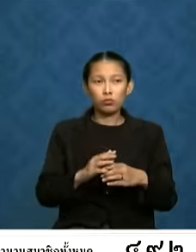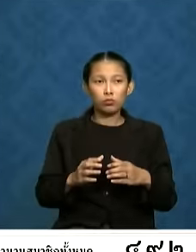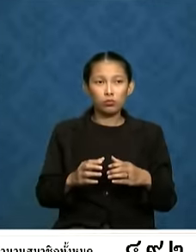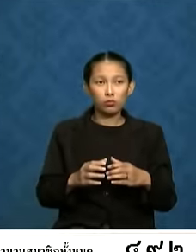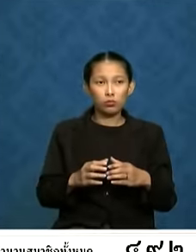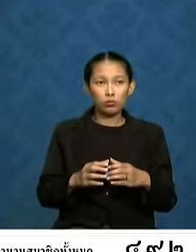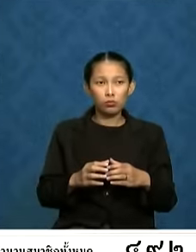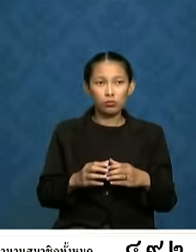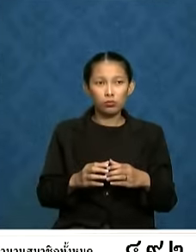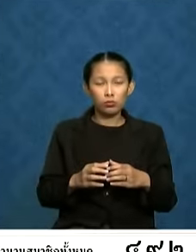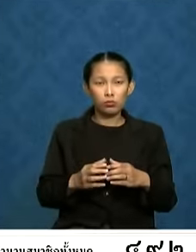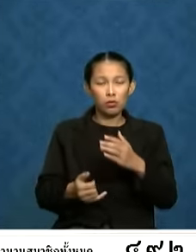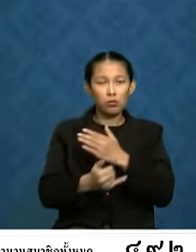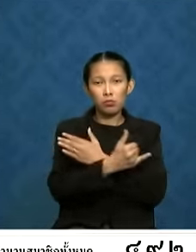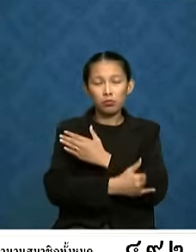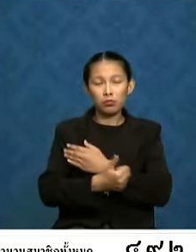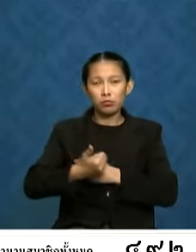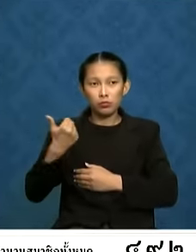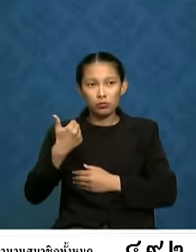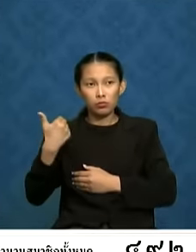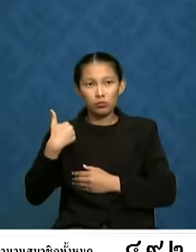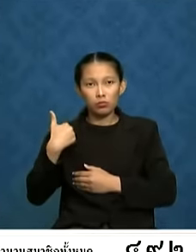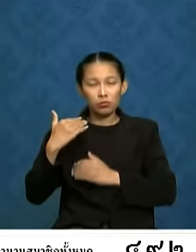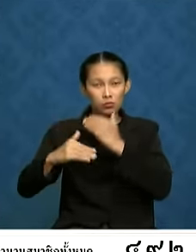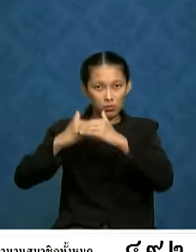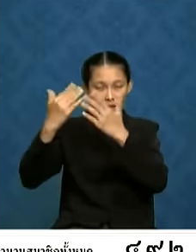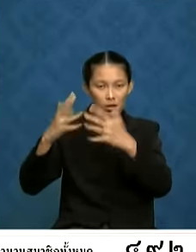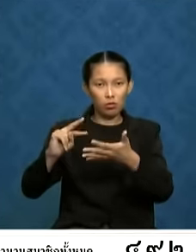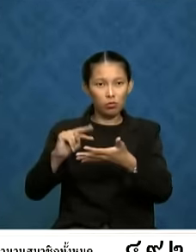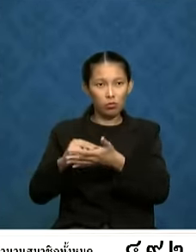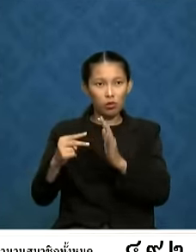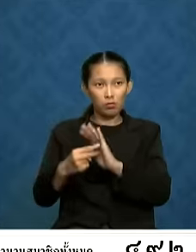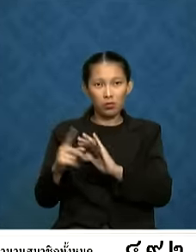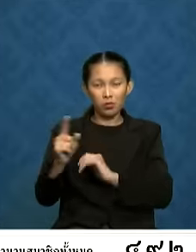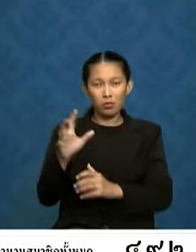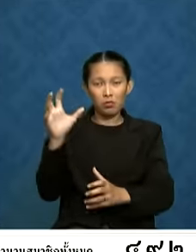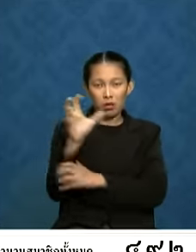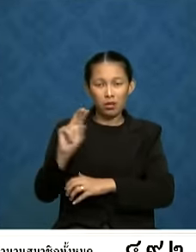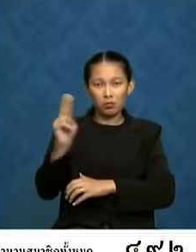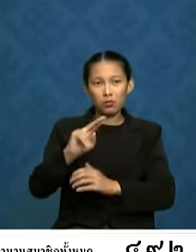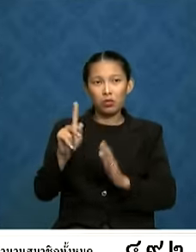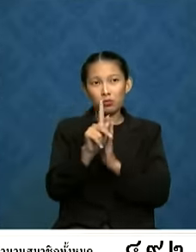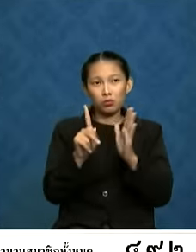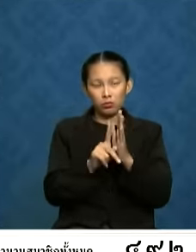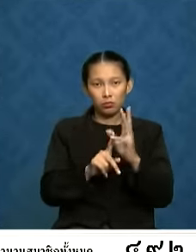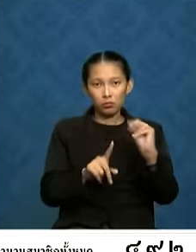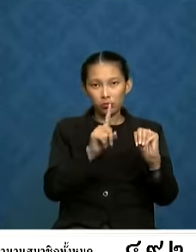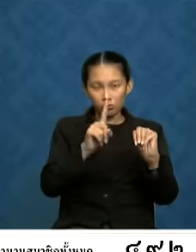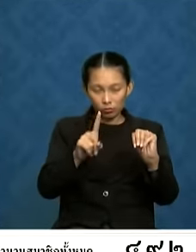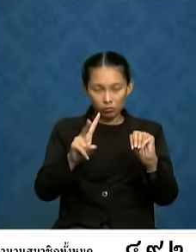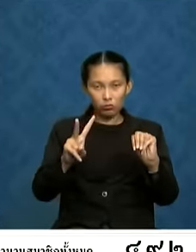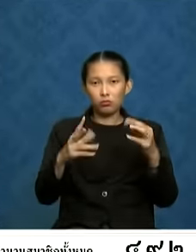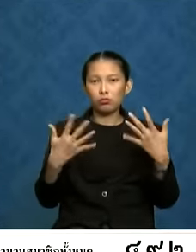ครับหลายประเทศเหล่านั้นนะครับที่จะเขาเจริญแล้วเนี่ยเอาเข้าจริงเขาก็ไม่มีการบังคับใช้กฎหมายมาตรา 112ด้วยซ้ำ